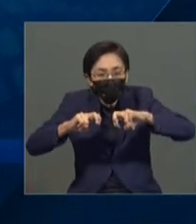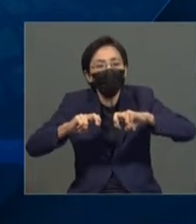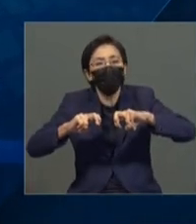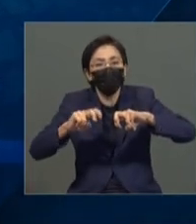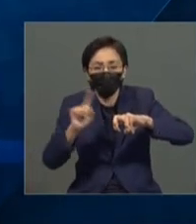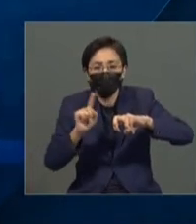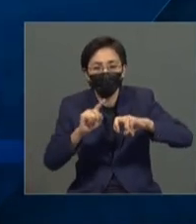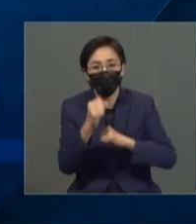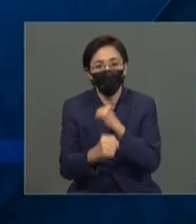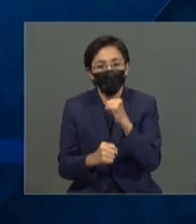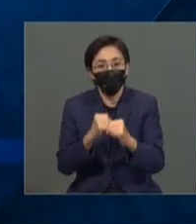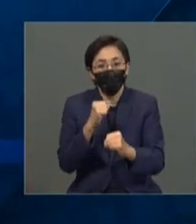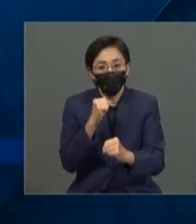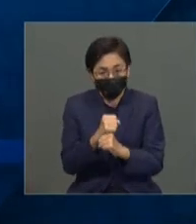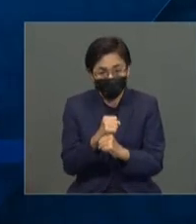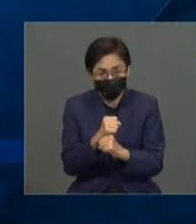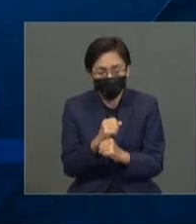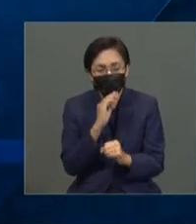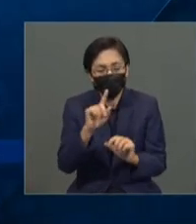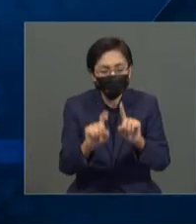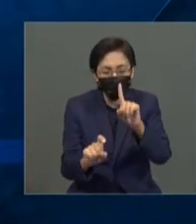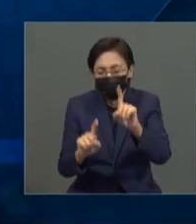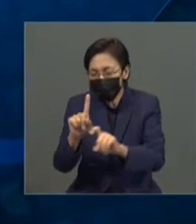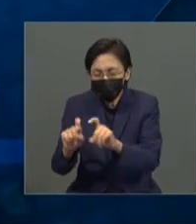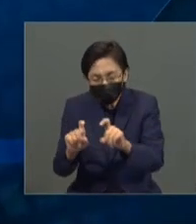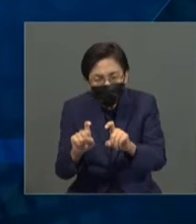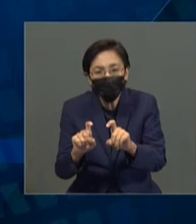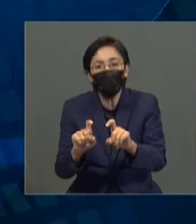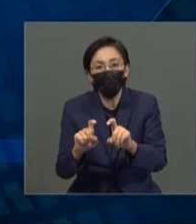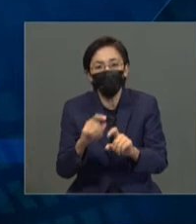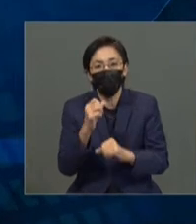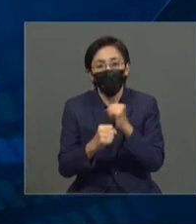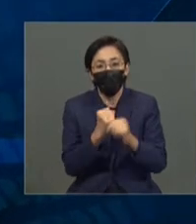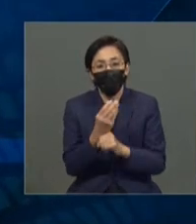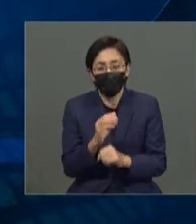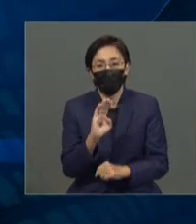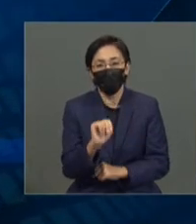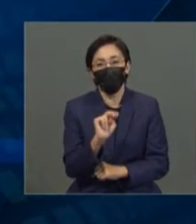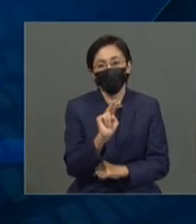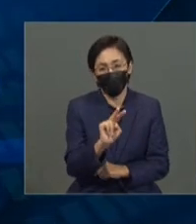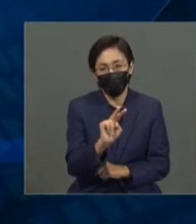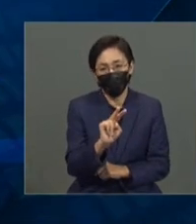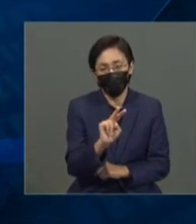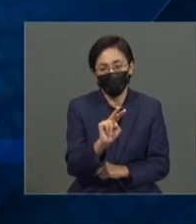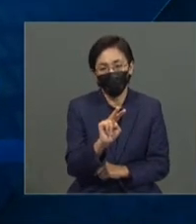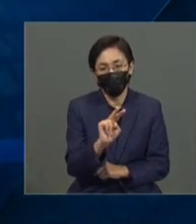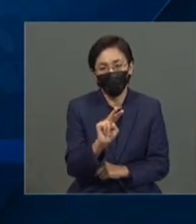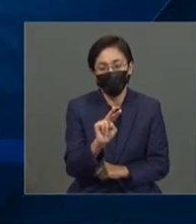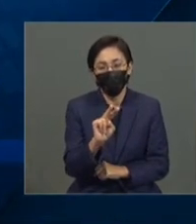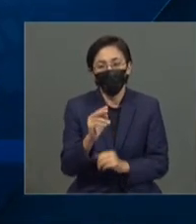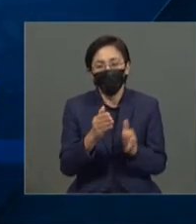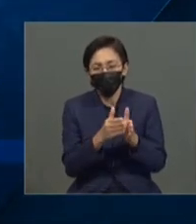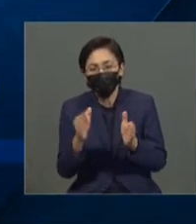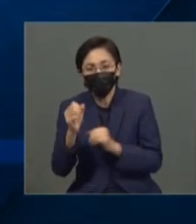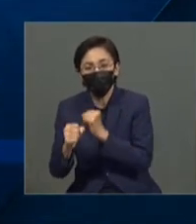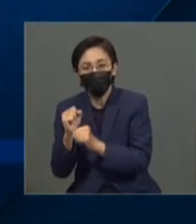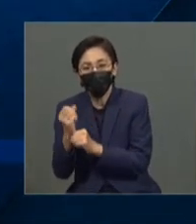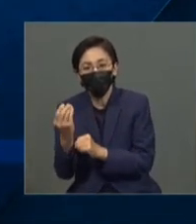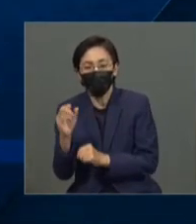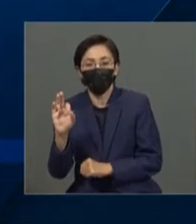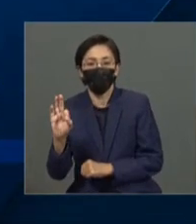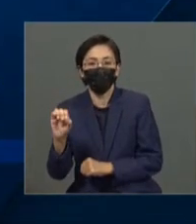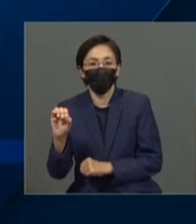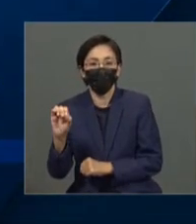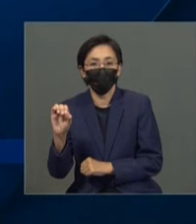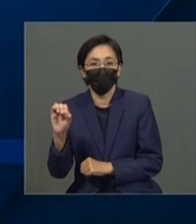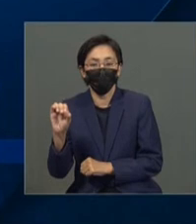ก็คืออายุผู้ที่เสียชีวิตอายุน้อยของวันนี้คือ42แล้วก็อายุมากที่สุดวันนี้คือ92